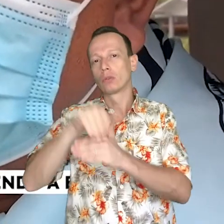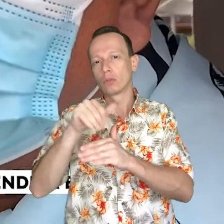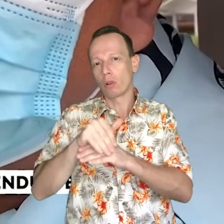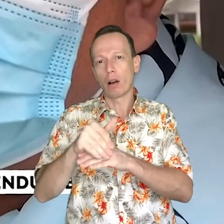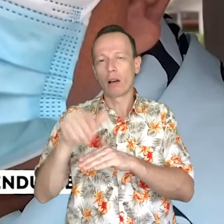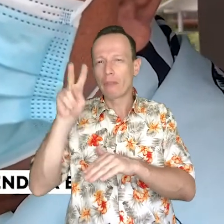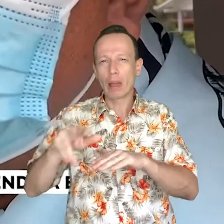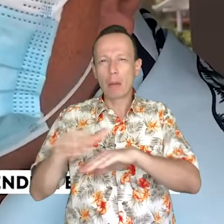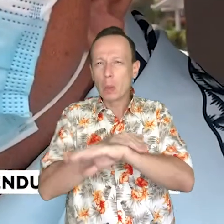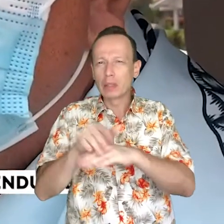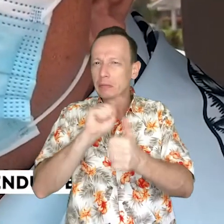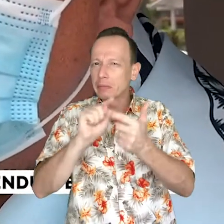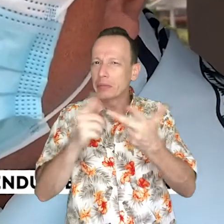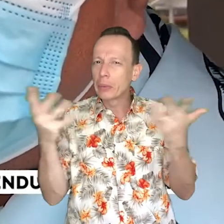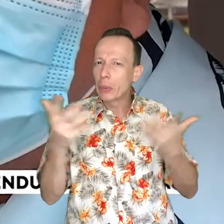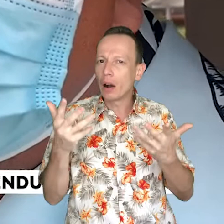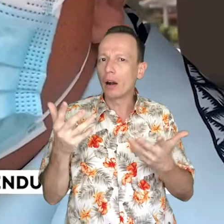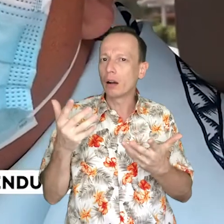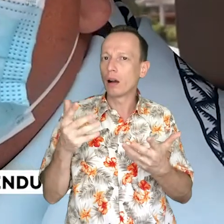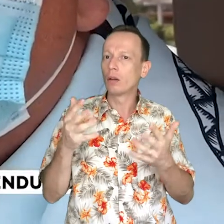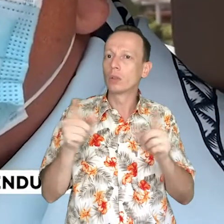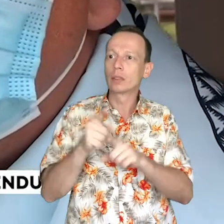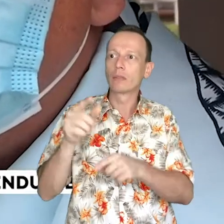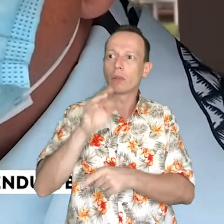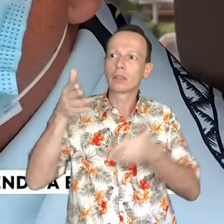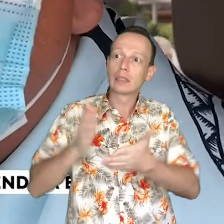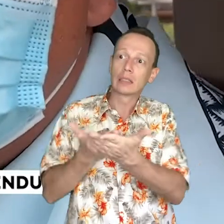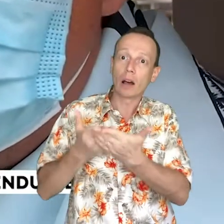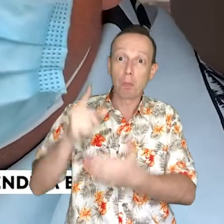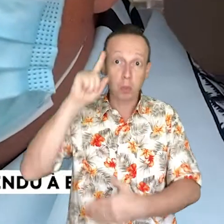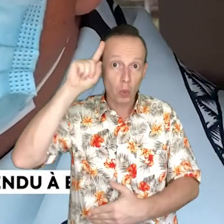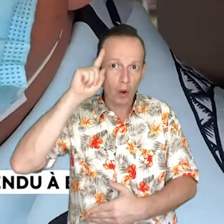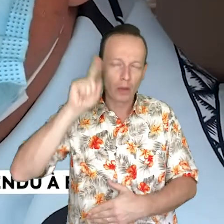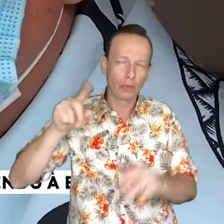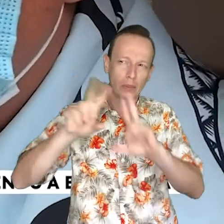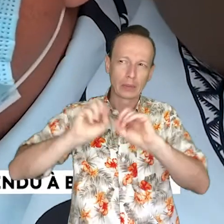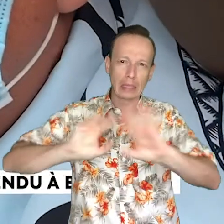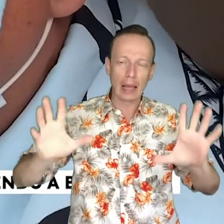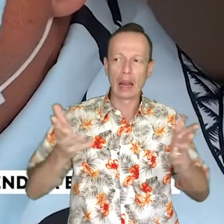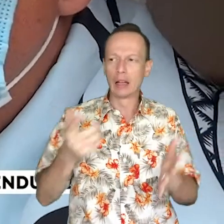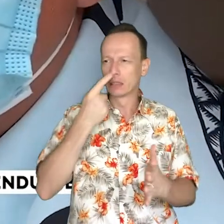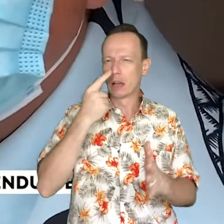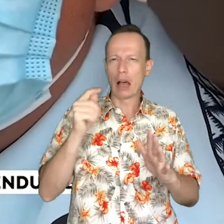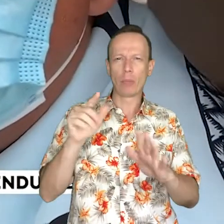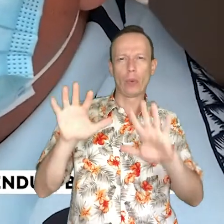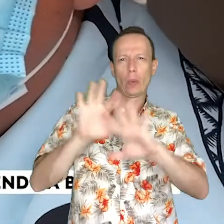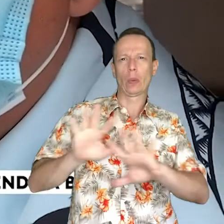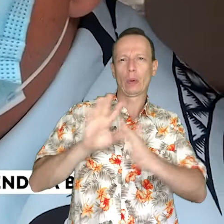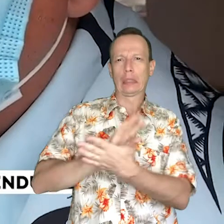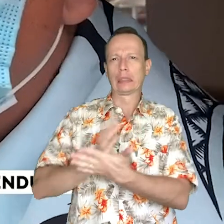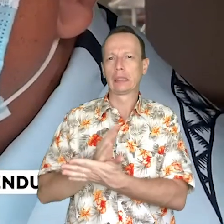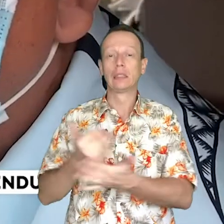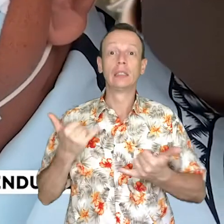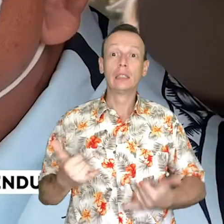regarde ce soir les motifs pour que la France ait décidé de faire ça. Pour l'instant, je suis sceptique pour